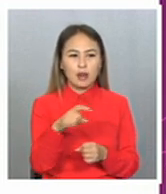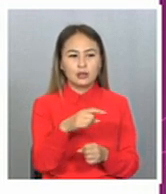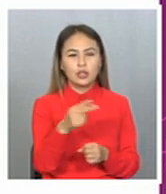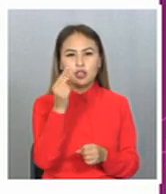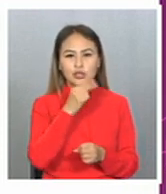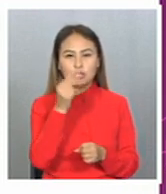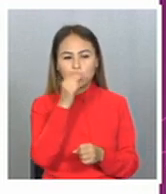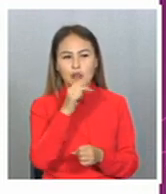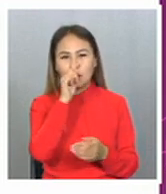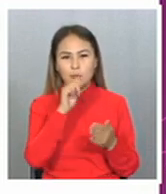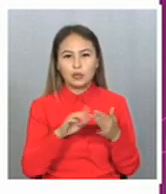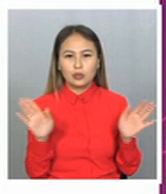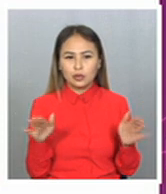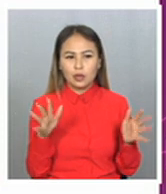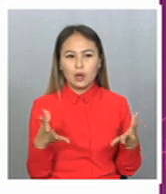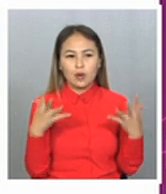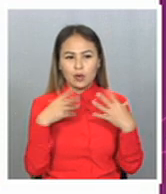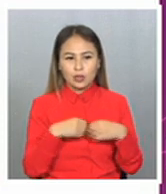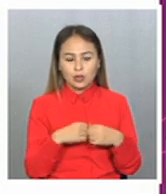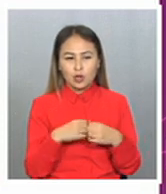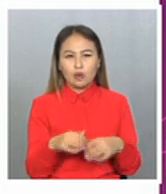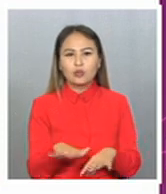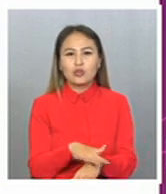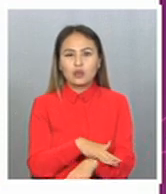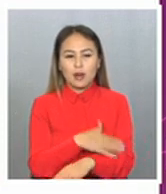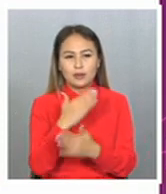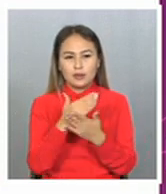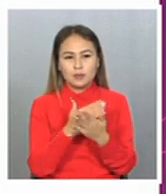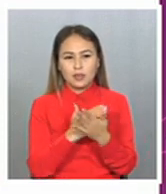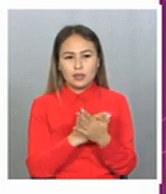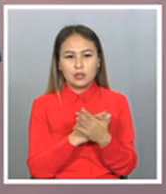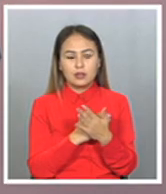жегіш бүркіттің қоректену тізбегі ұзақ тізбекке жатады.